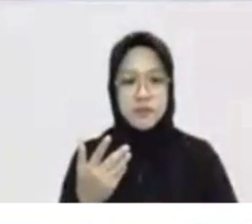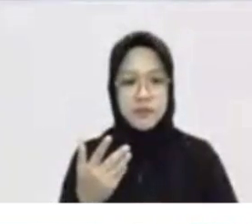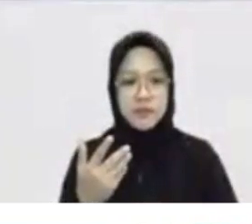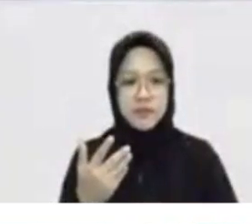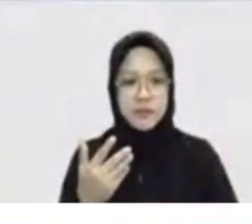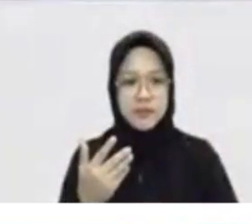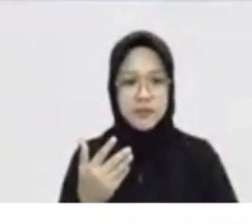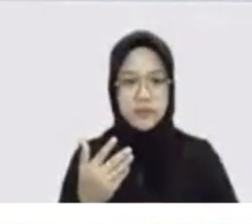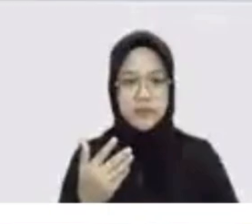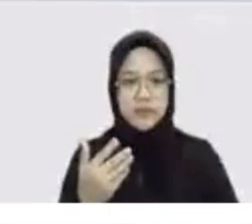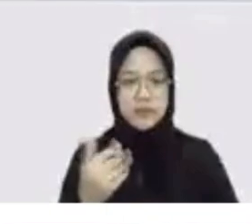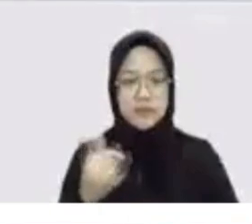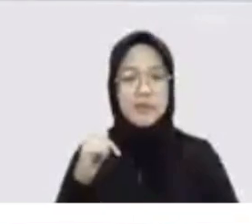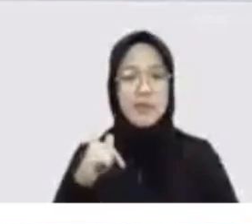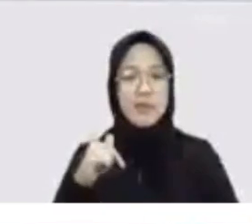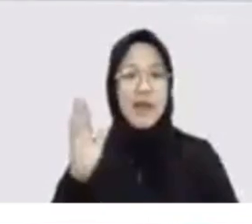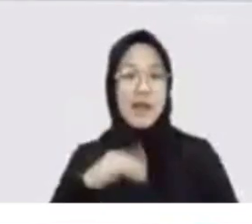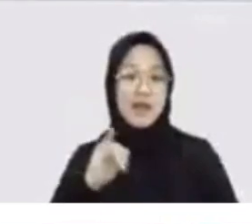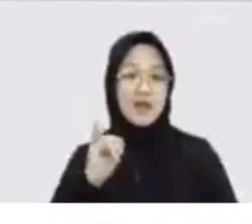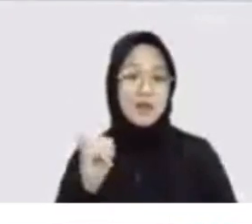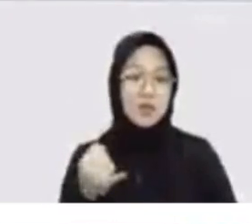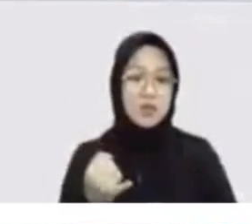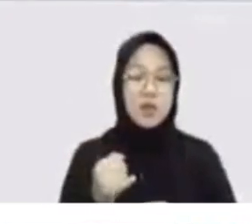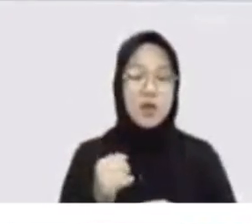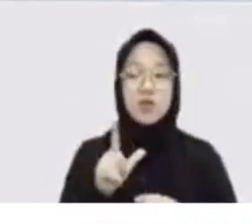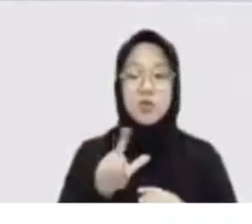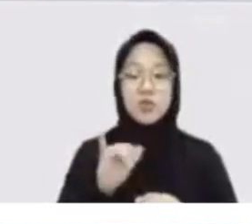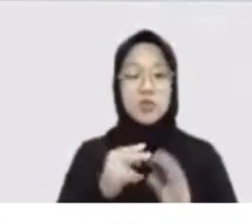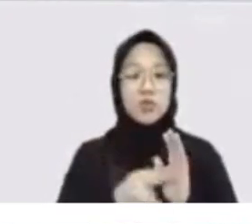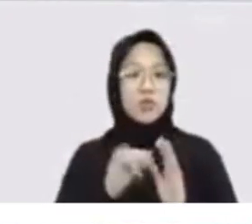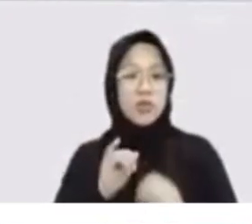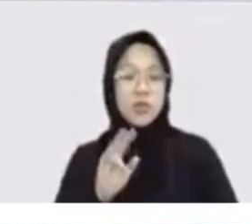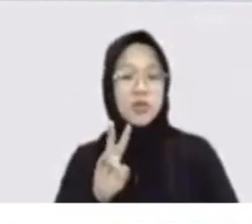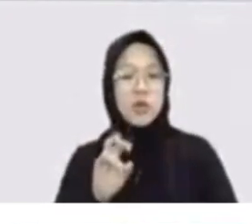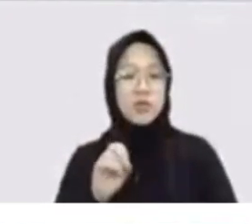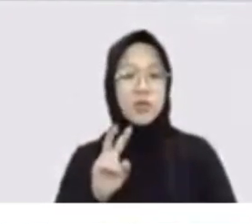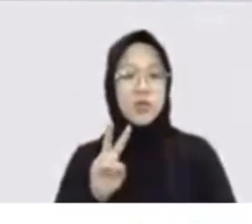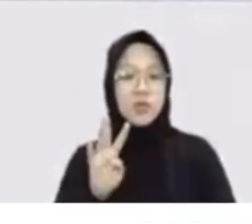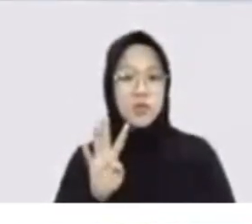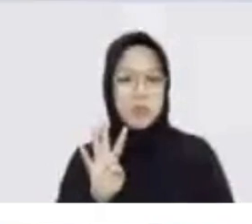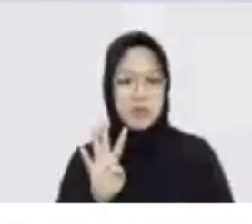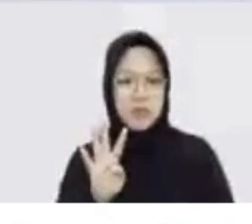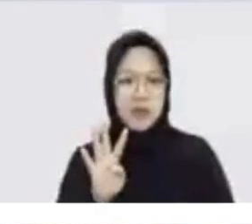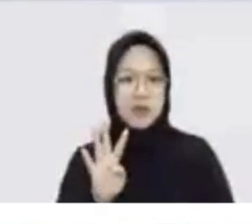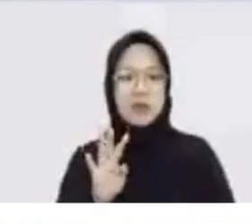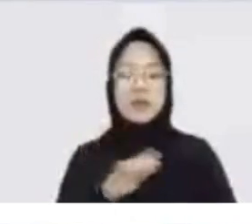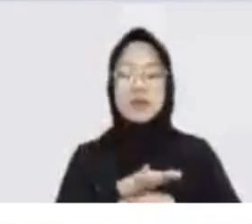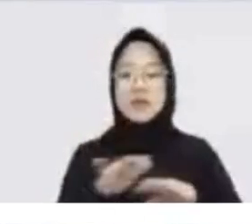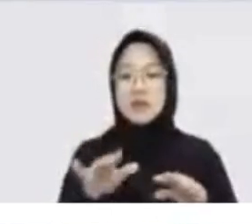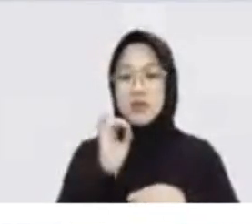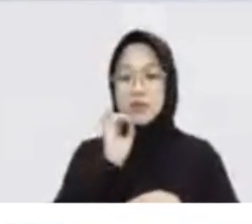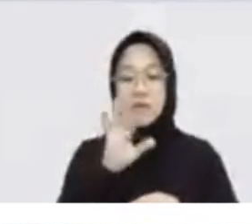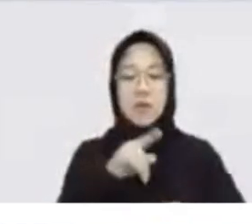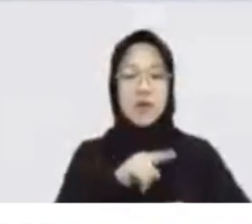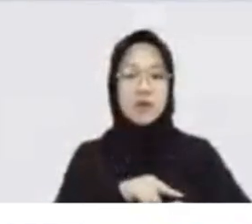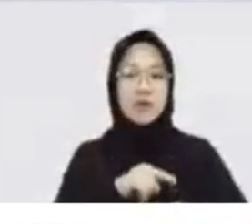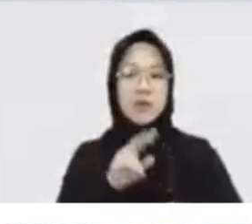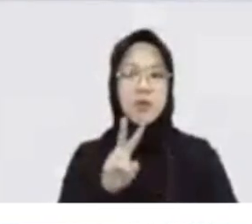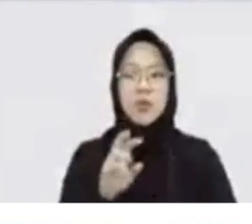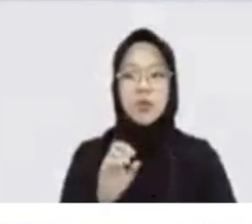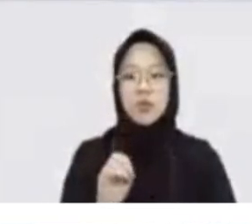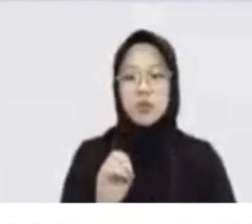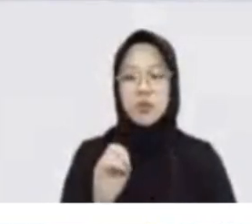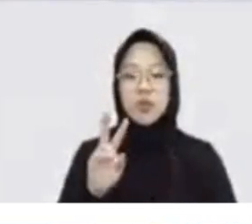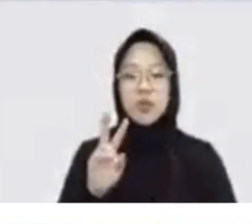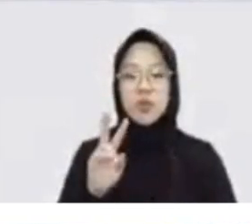Kamis pada hari Jumat tanggal 7 bulan Juni tahun 2024 selesai diucapkan pukul 202